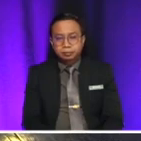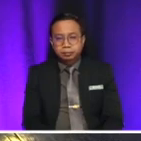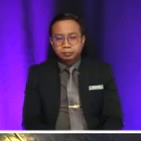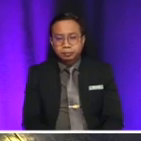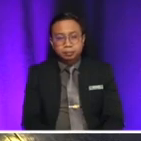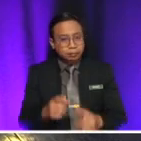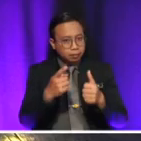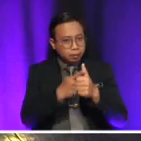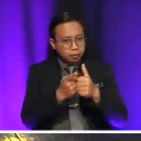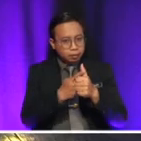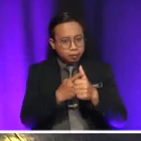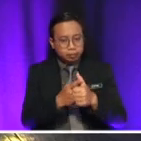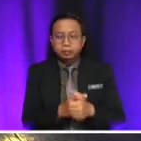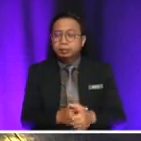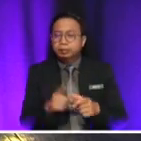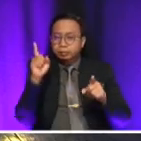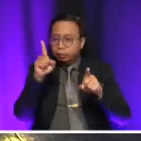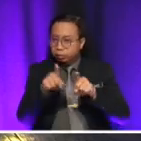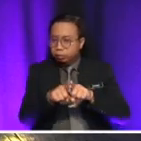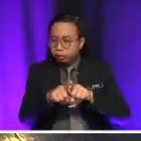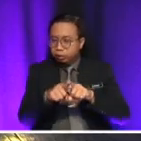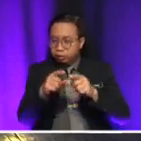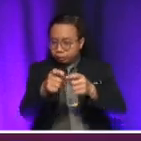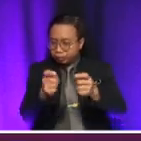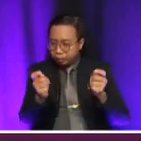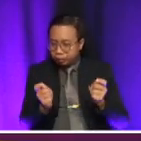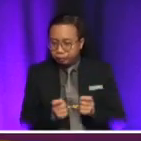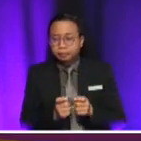sekali adalah penentuan kesempatan